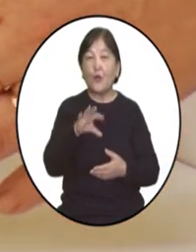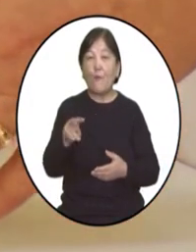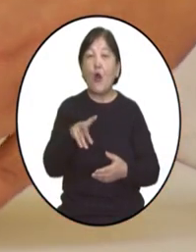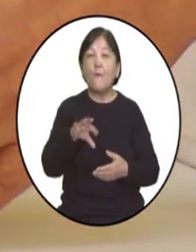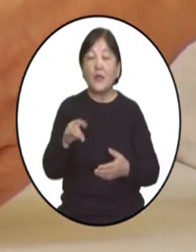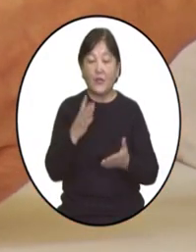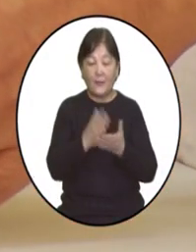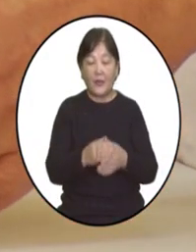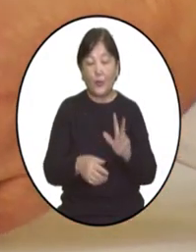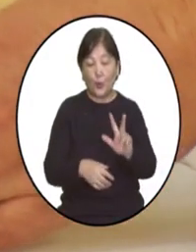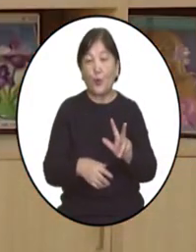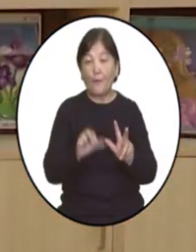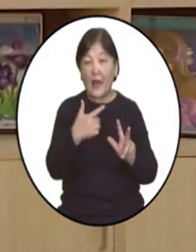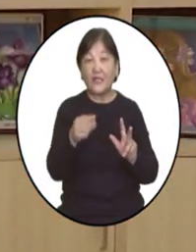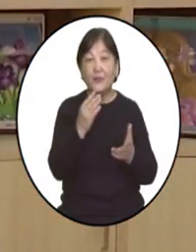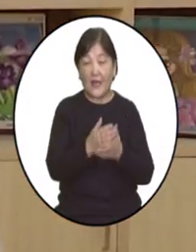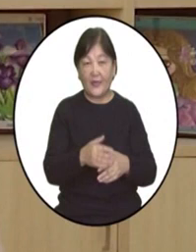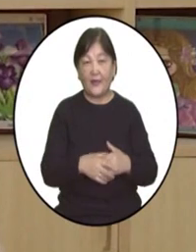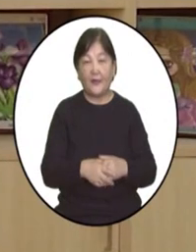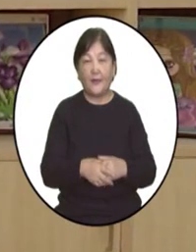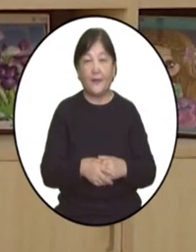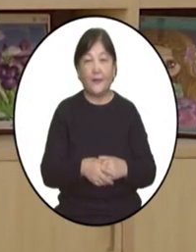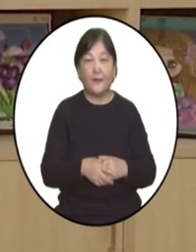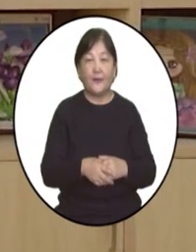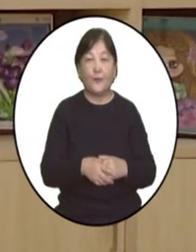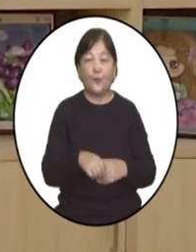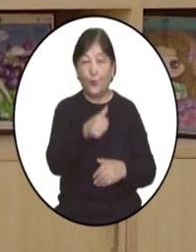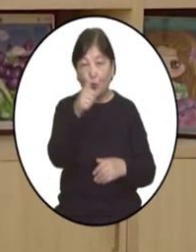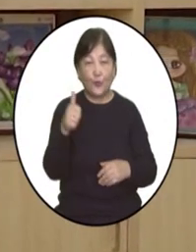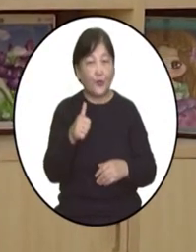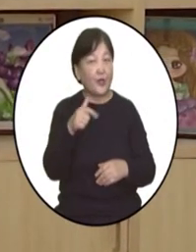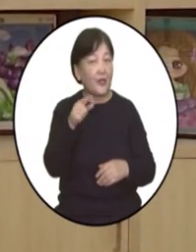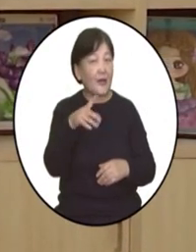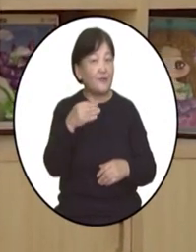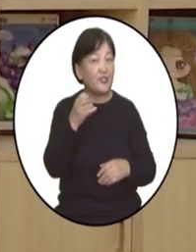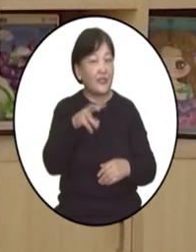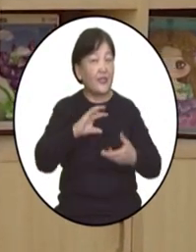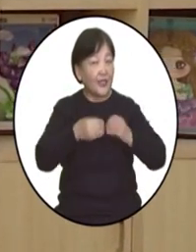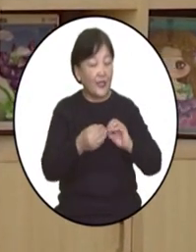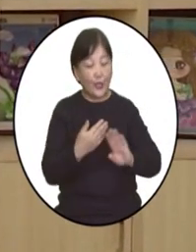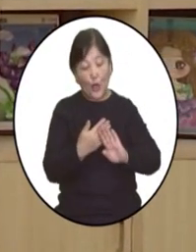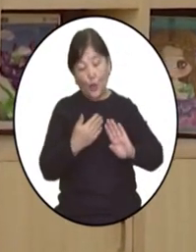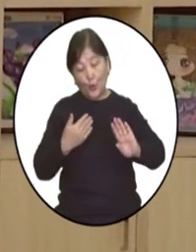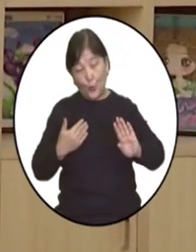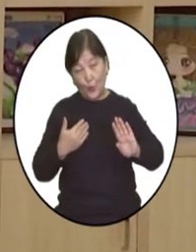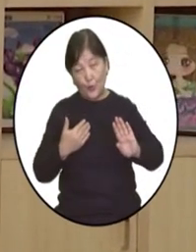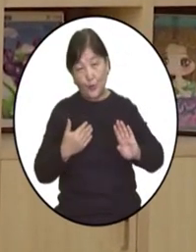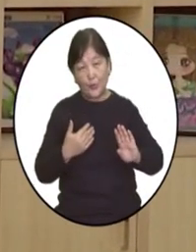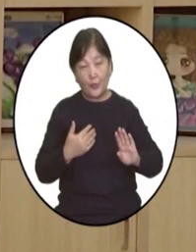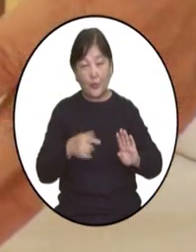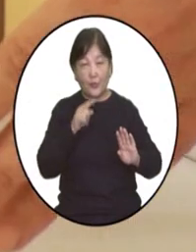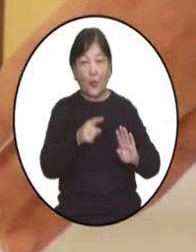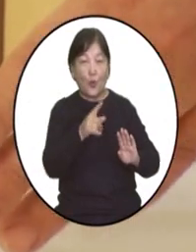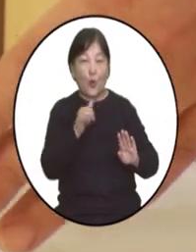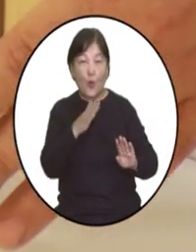За, бүгдээ энийг ашиглаад одоо энд бүгдээ энэ хэмжилт хийхээс өмнө энд хэмжих хязгаар, хуварийн